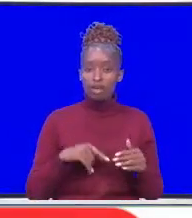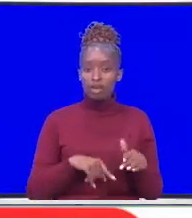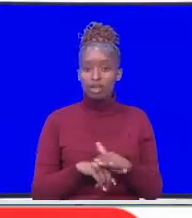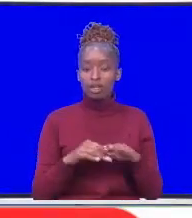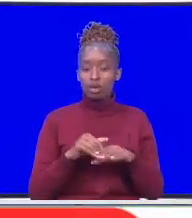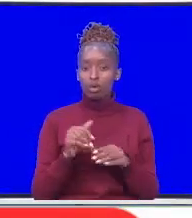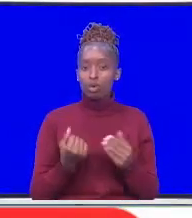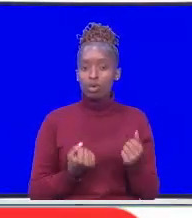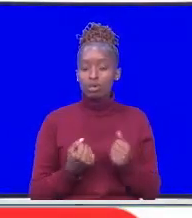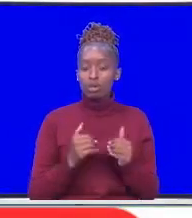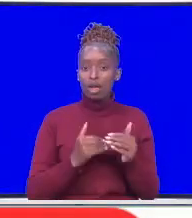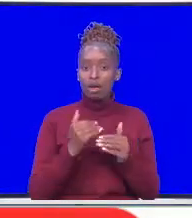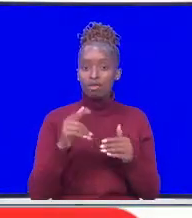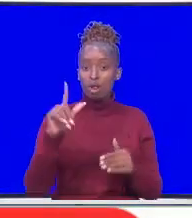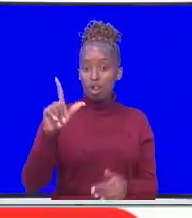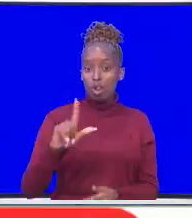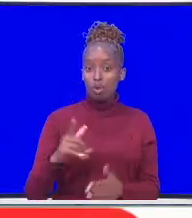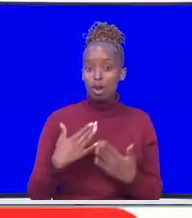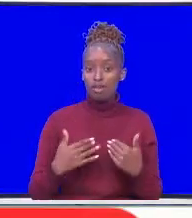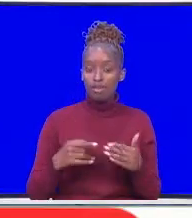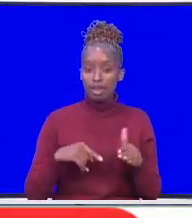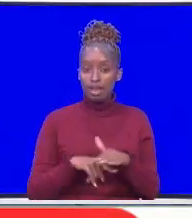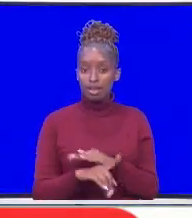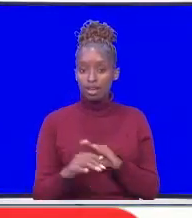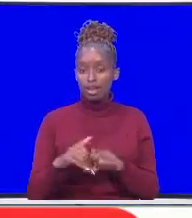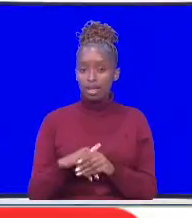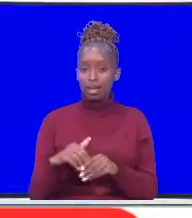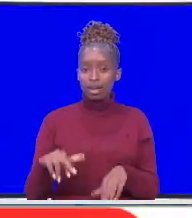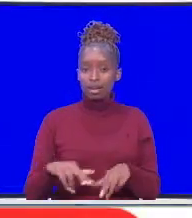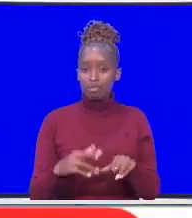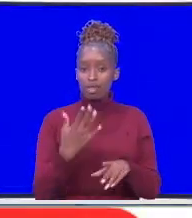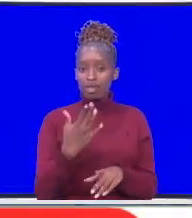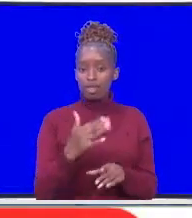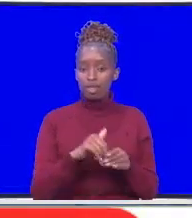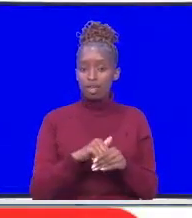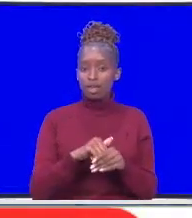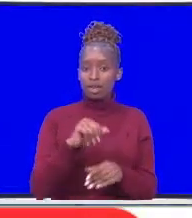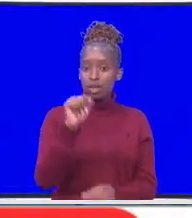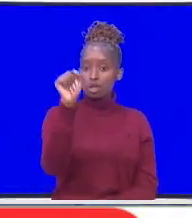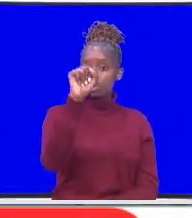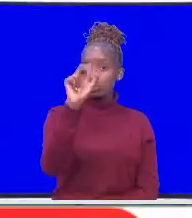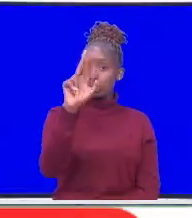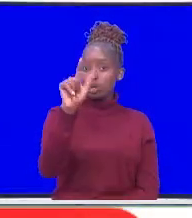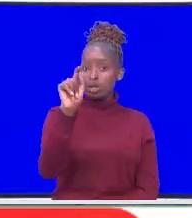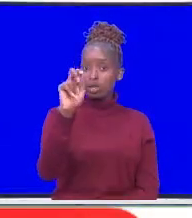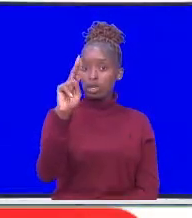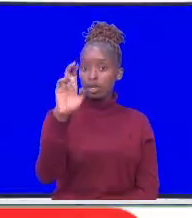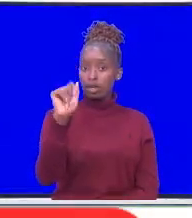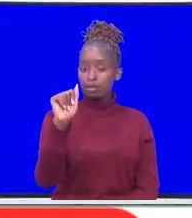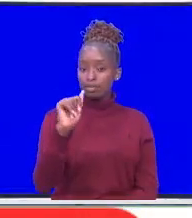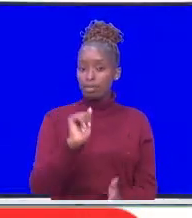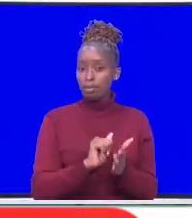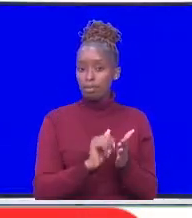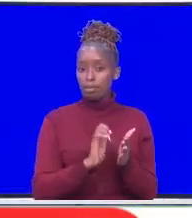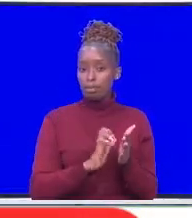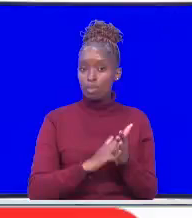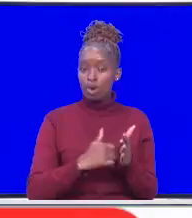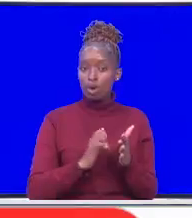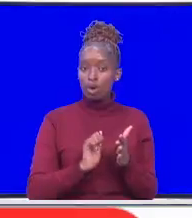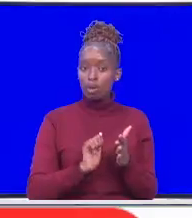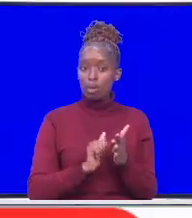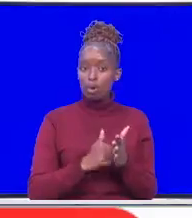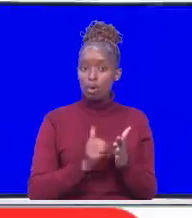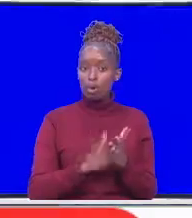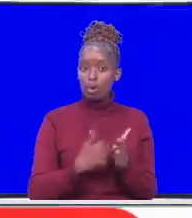lililokuwa limewabeba kuzama kwenye mto Mautin, eneo la Sultan Hamud katika kaunti ya Makueni. Rugaival anatuarifu mengi